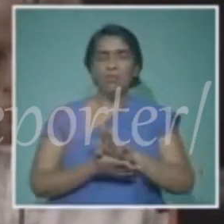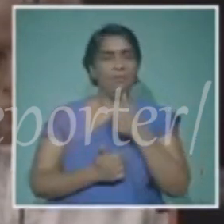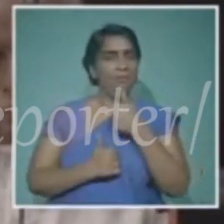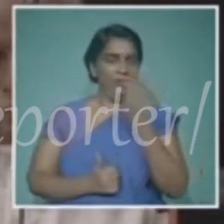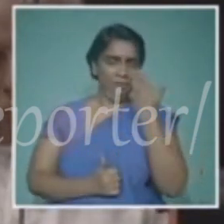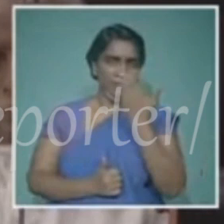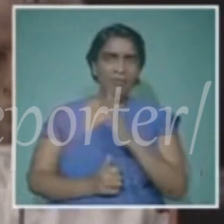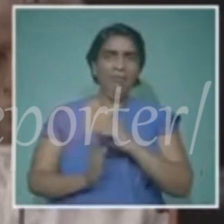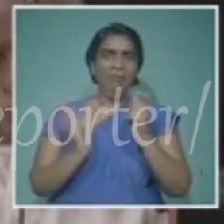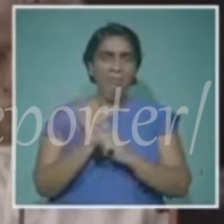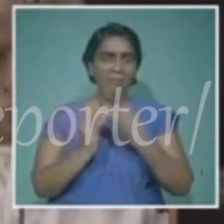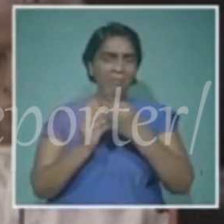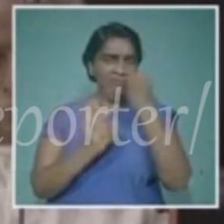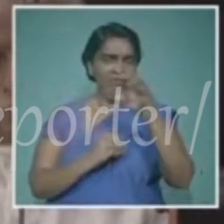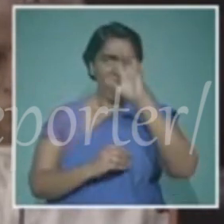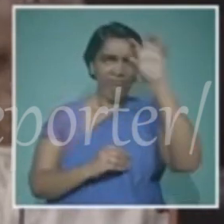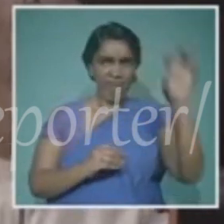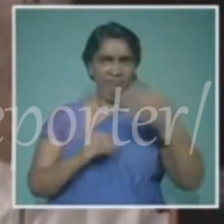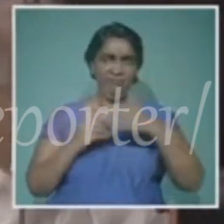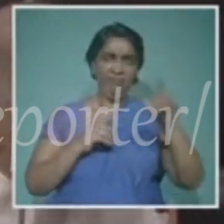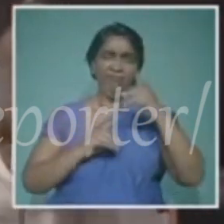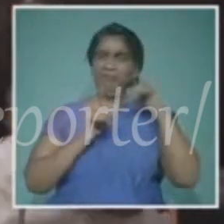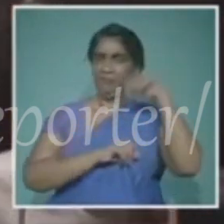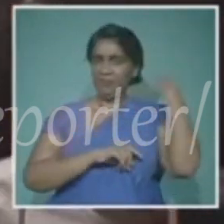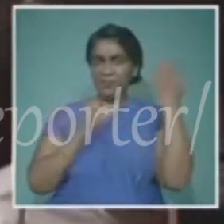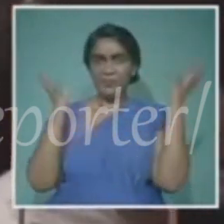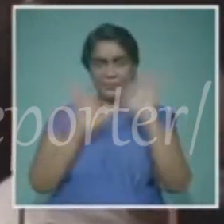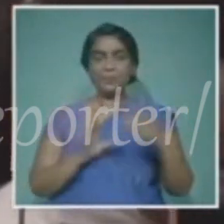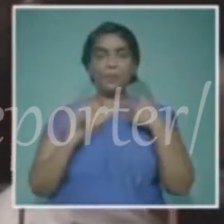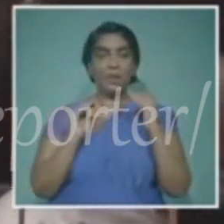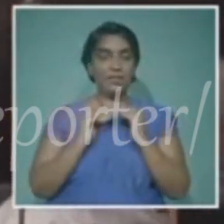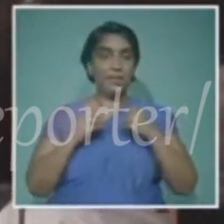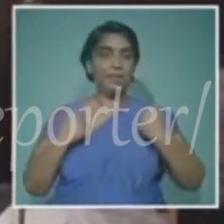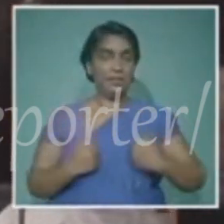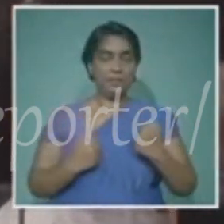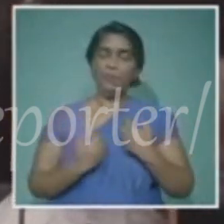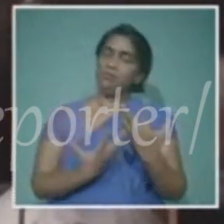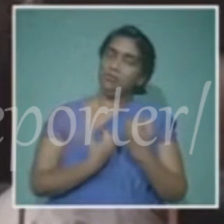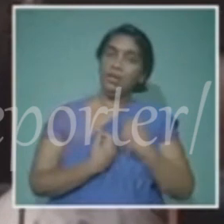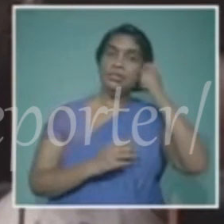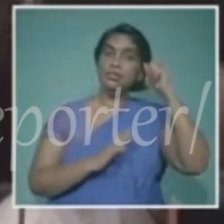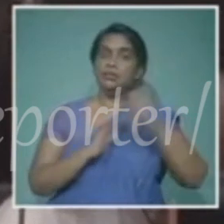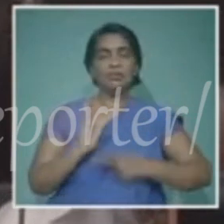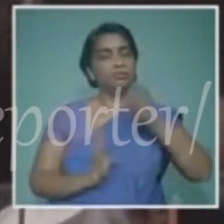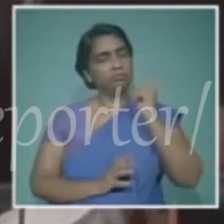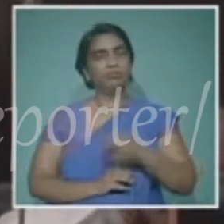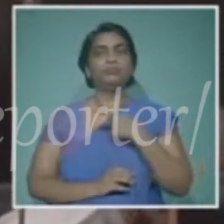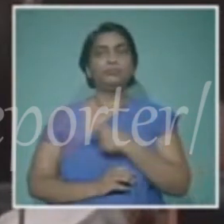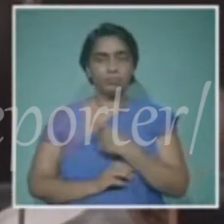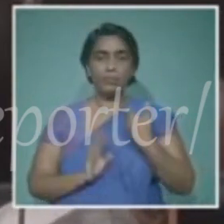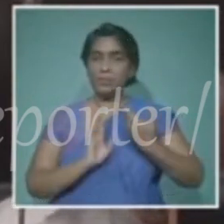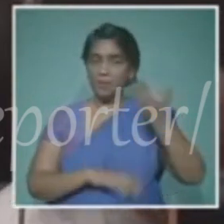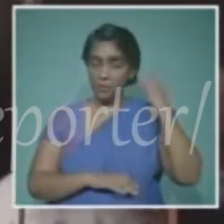ලකුණක්. ණය ලබා දුන් රටවල් සමග පවත්වන සමුළුවේ සමසභාපති ධුරය භාර ගැනීමට ජපානය එකඟ වුණා.